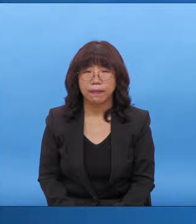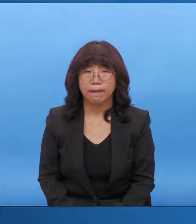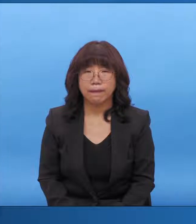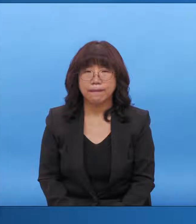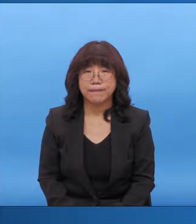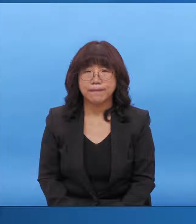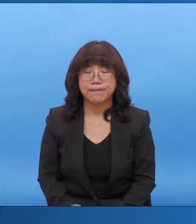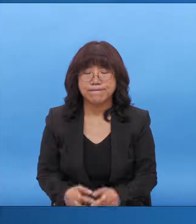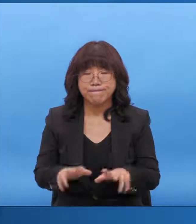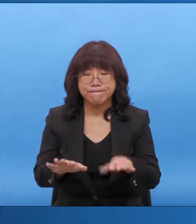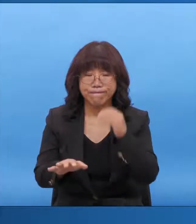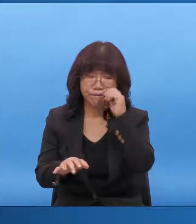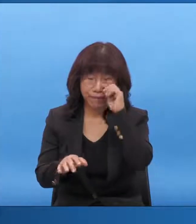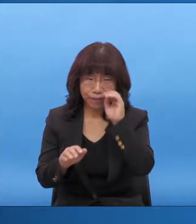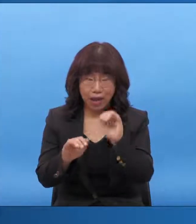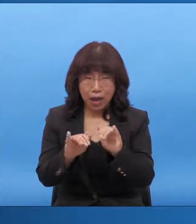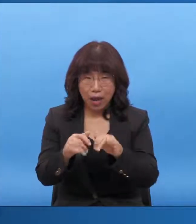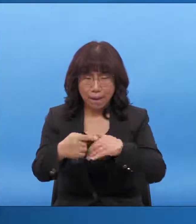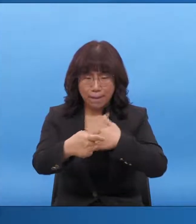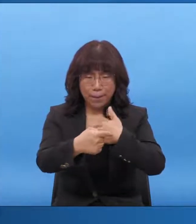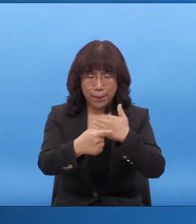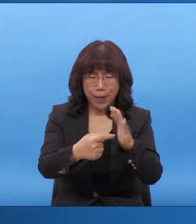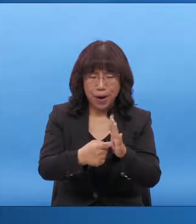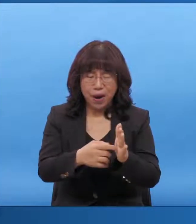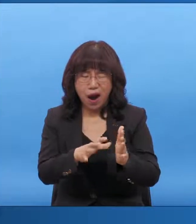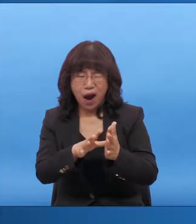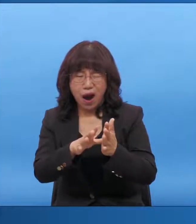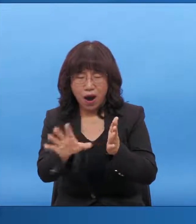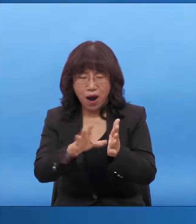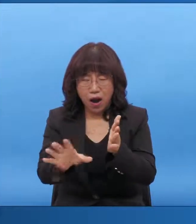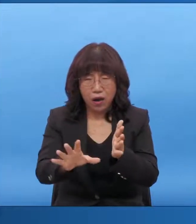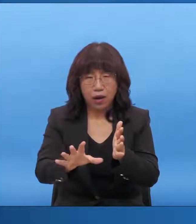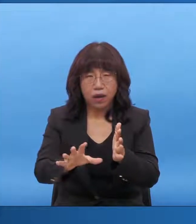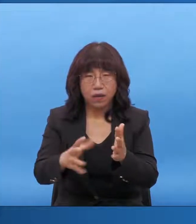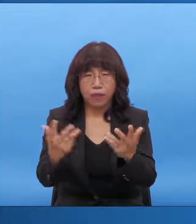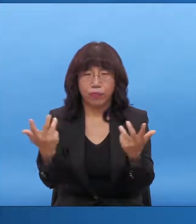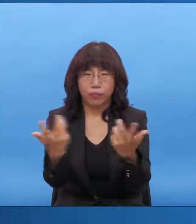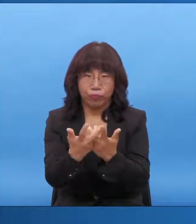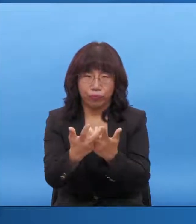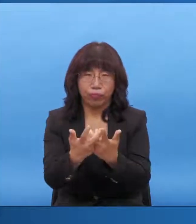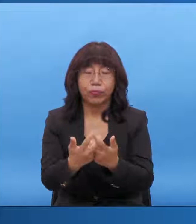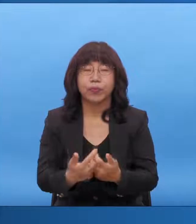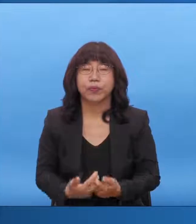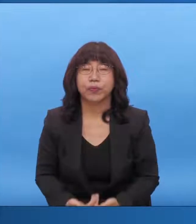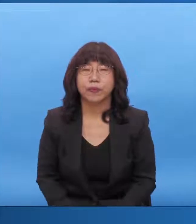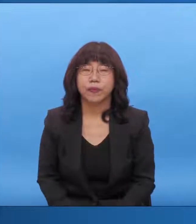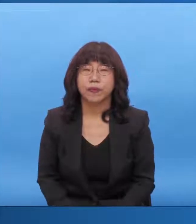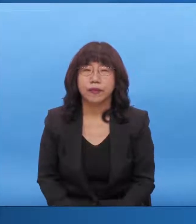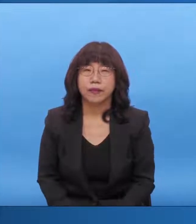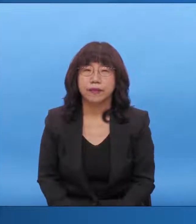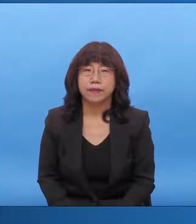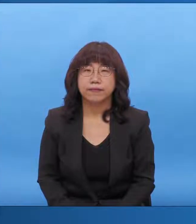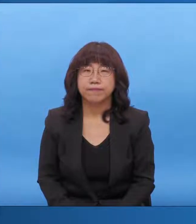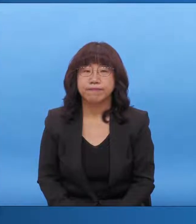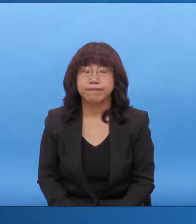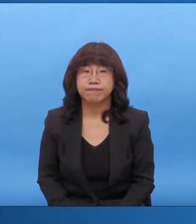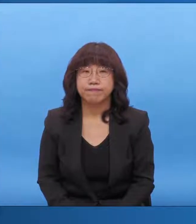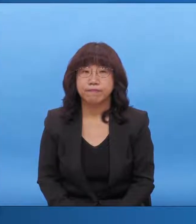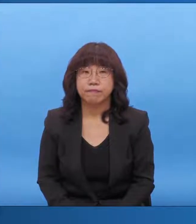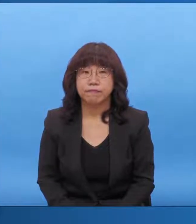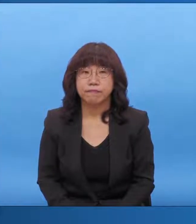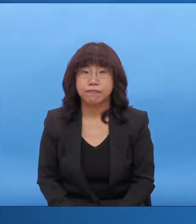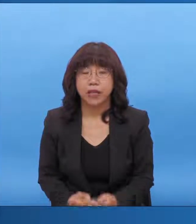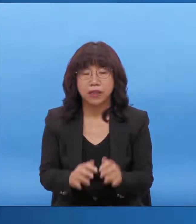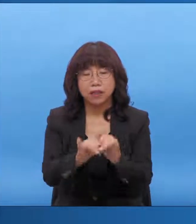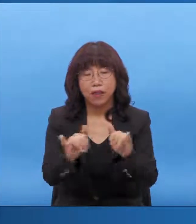아주 악한 마음, 악한 생각 이걸로 가득해진 거예요. And because the world was filled with wickedness, people had evil hearts and wicked thoughts. 지금 보세요, 거의